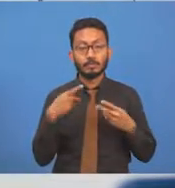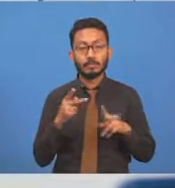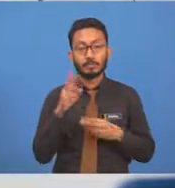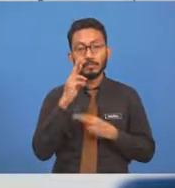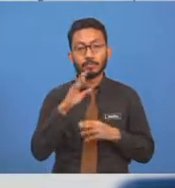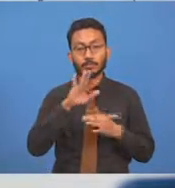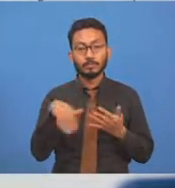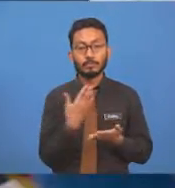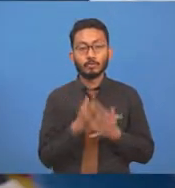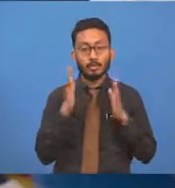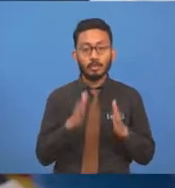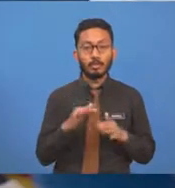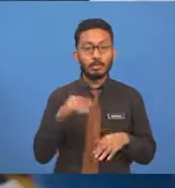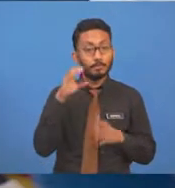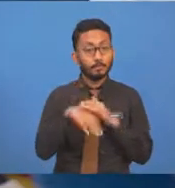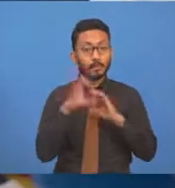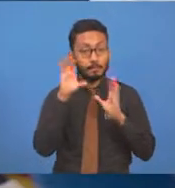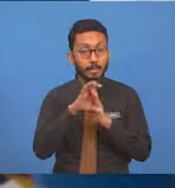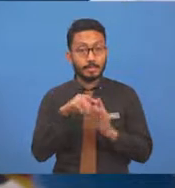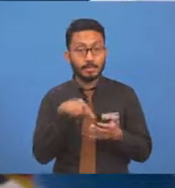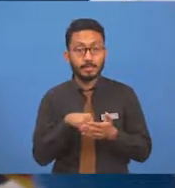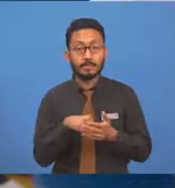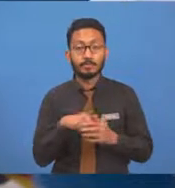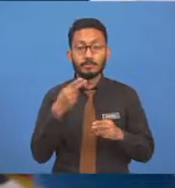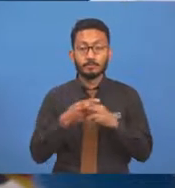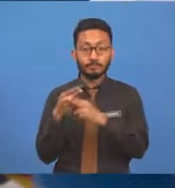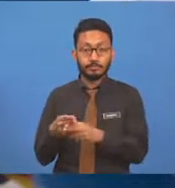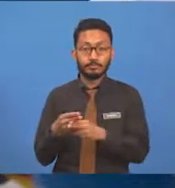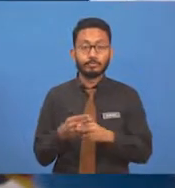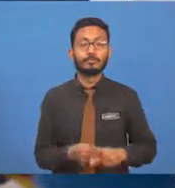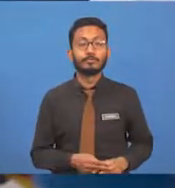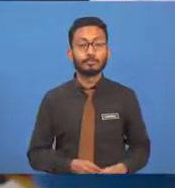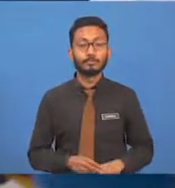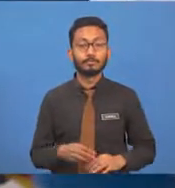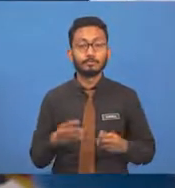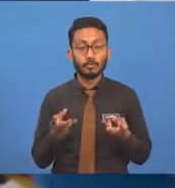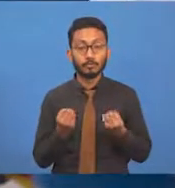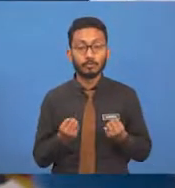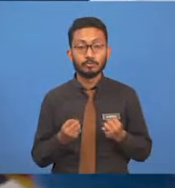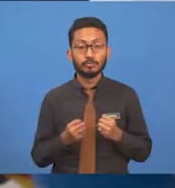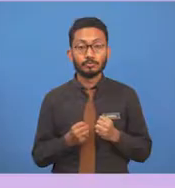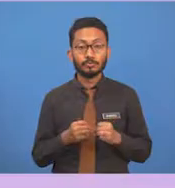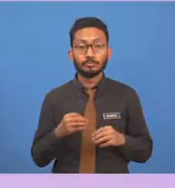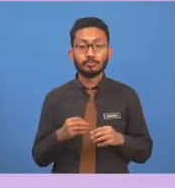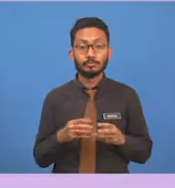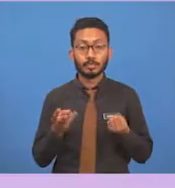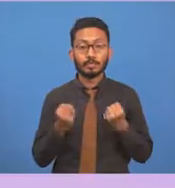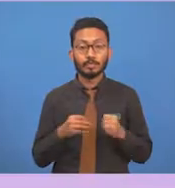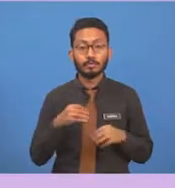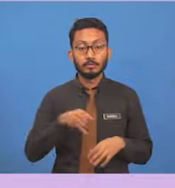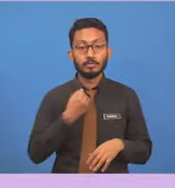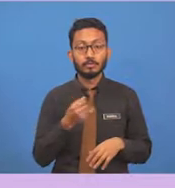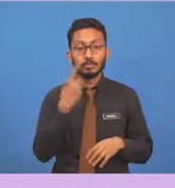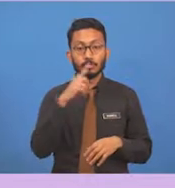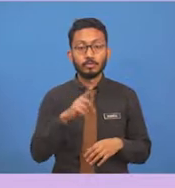Dalam gambar kedua pula, seorang murid meminta izin kepada murid lain untuk duduk di sebelah mereka.